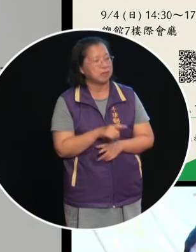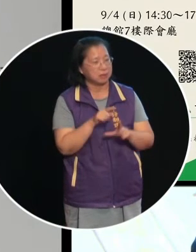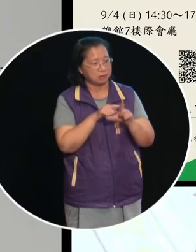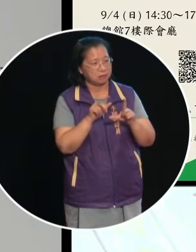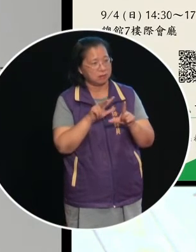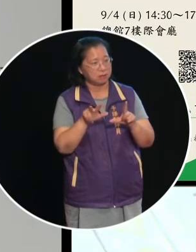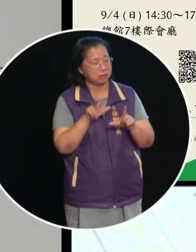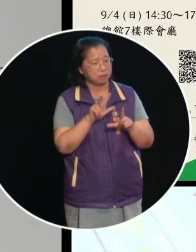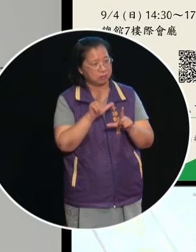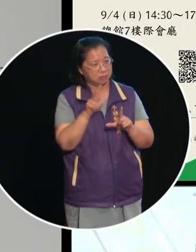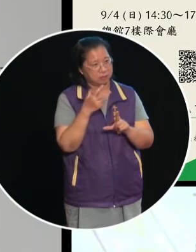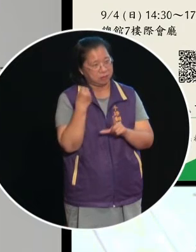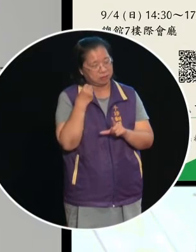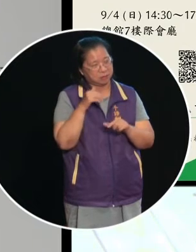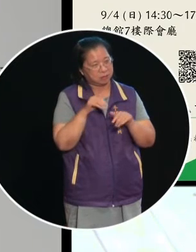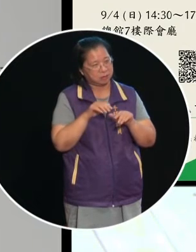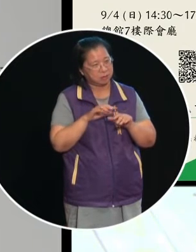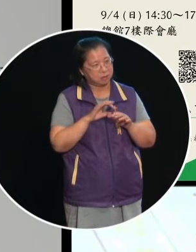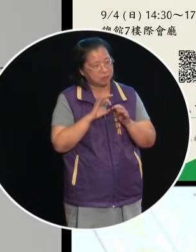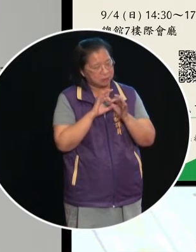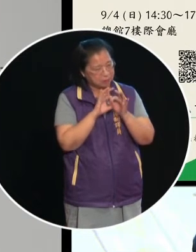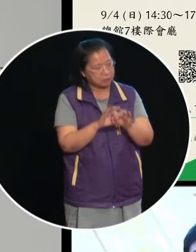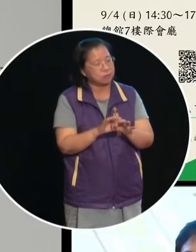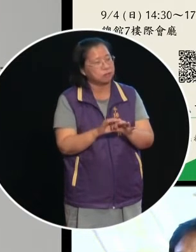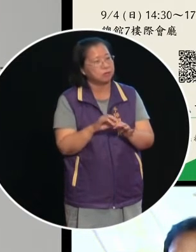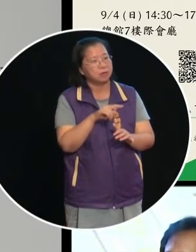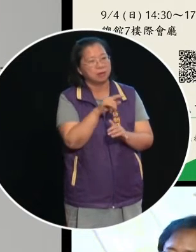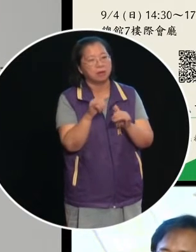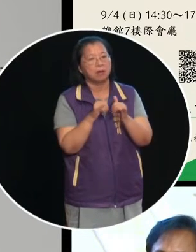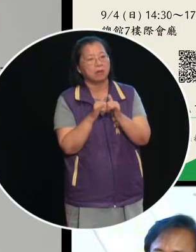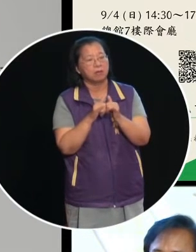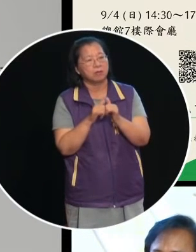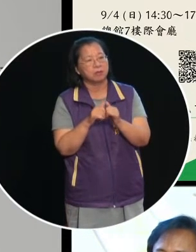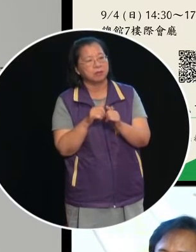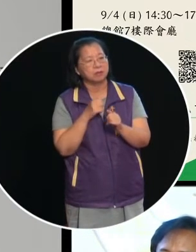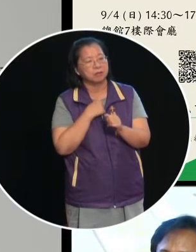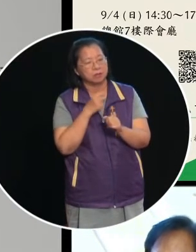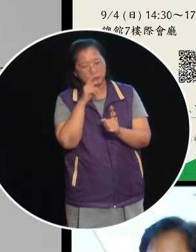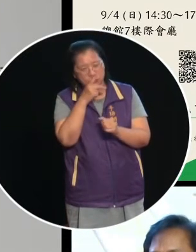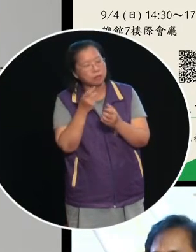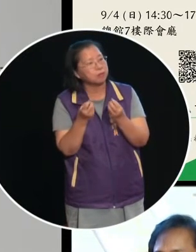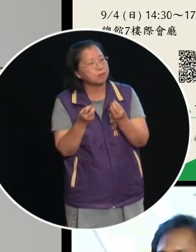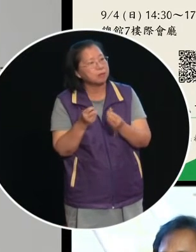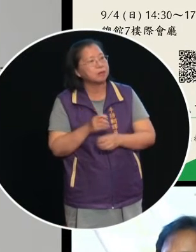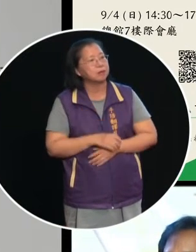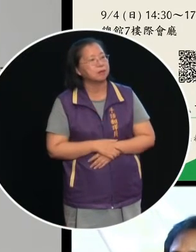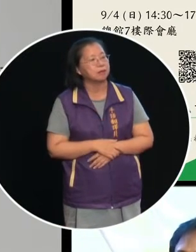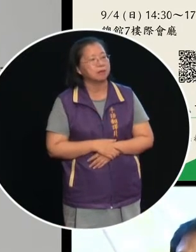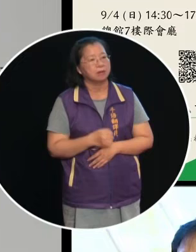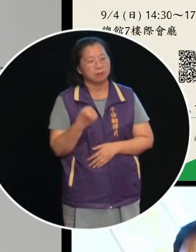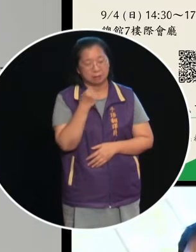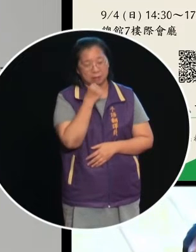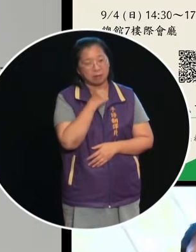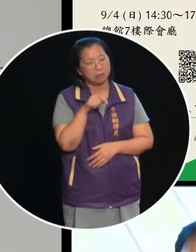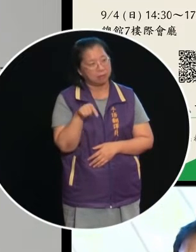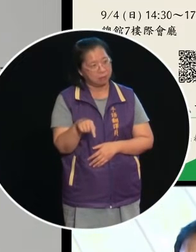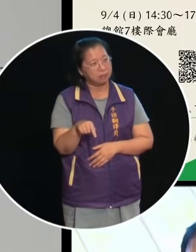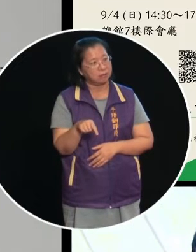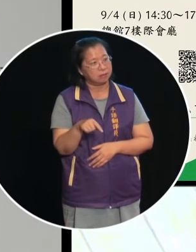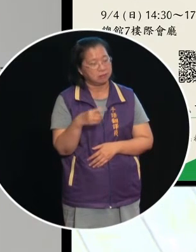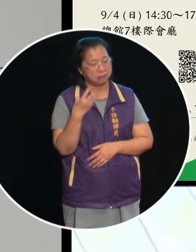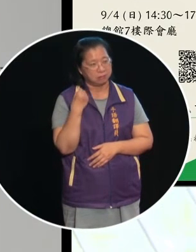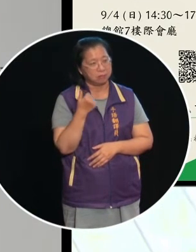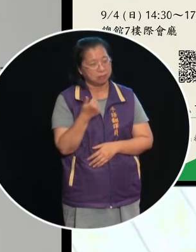就是一种让世界感受到台湾没有什么什么都没有错，就是台湾是就是一个好好的维持民